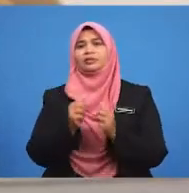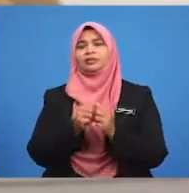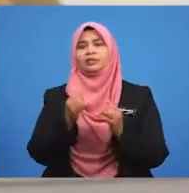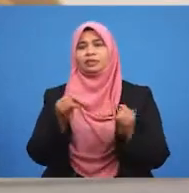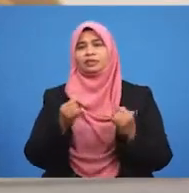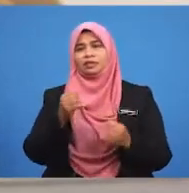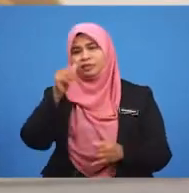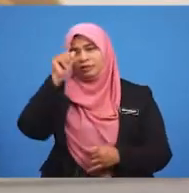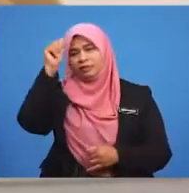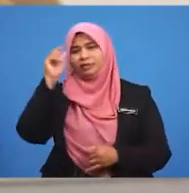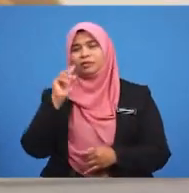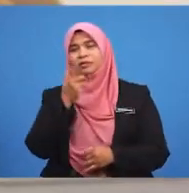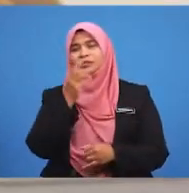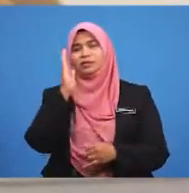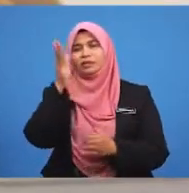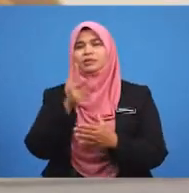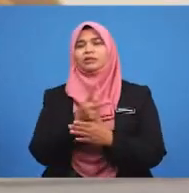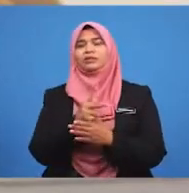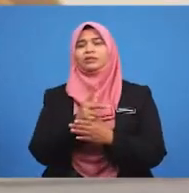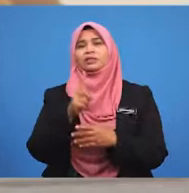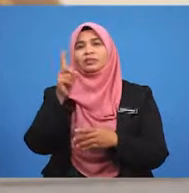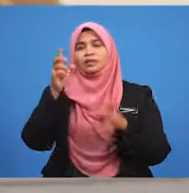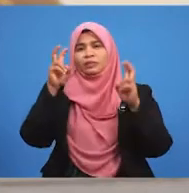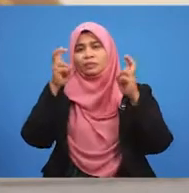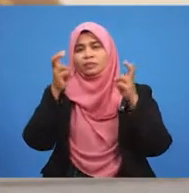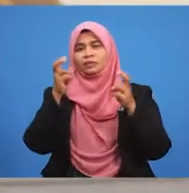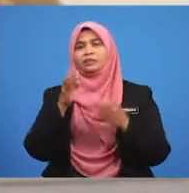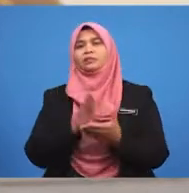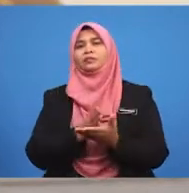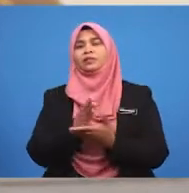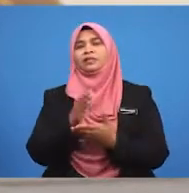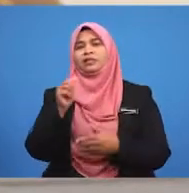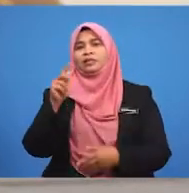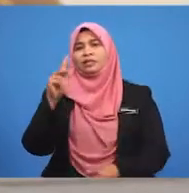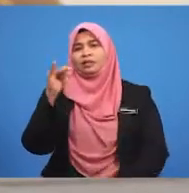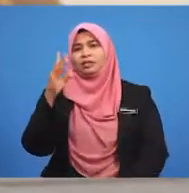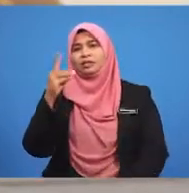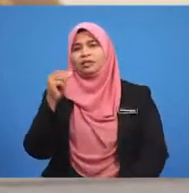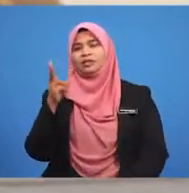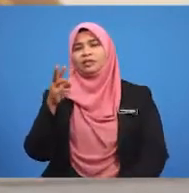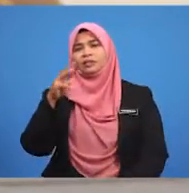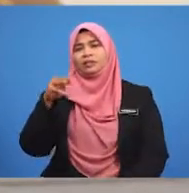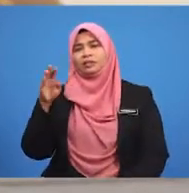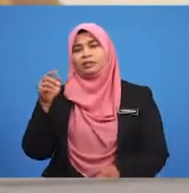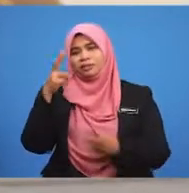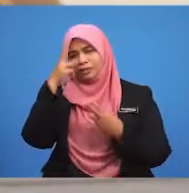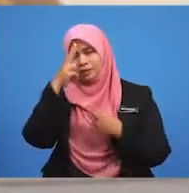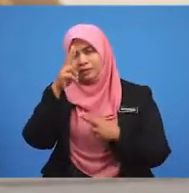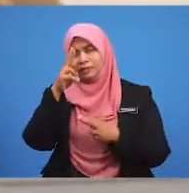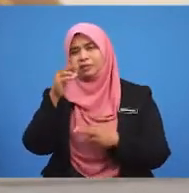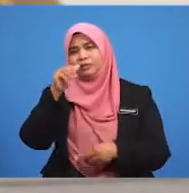ini kita akan berkongsi sebuah tajuk dalam bidang akidah. Murid-murid yang dirahmati Allah Subhanahu wa